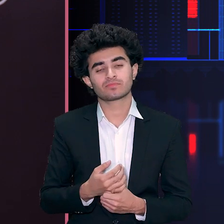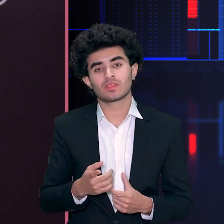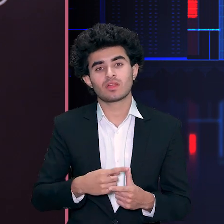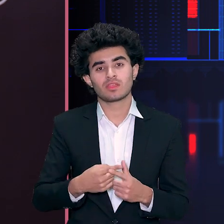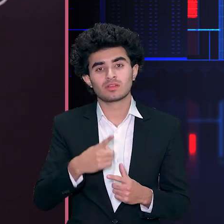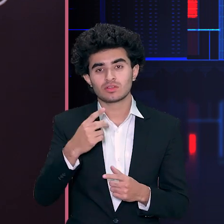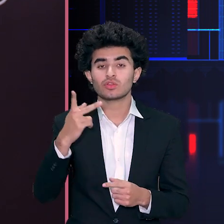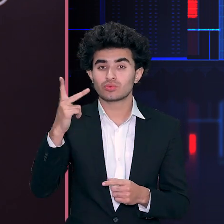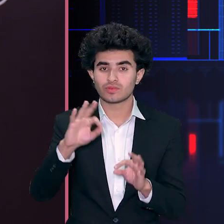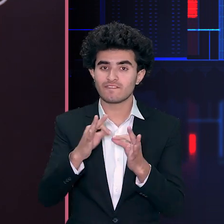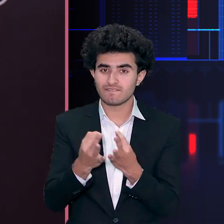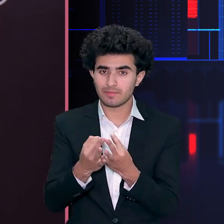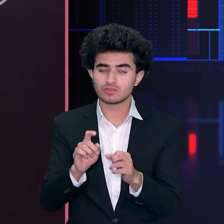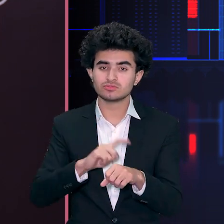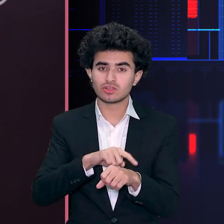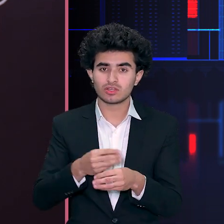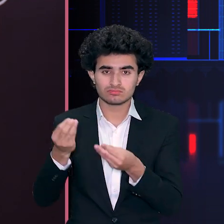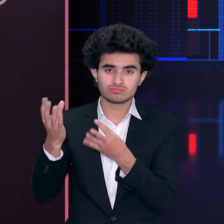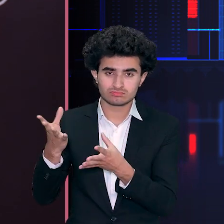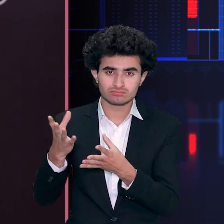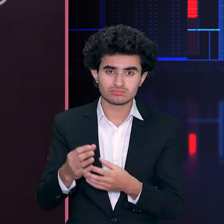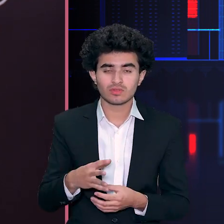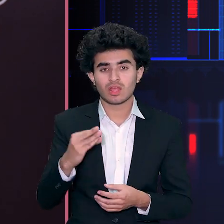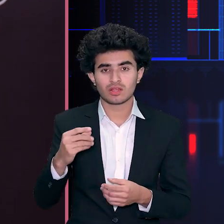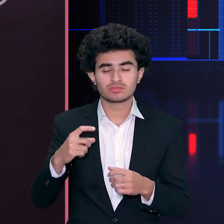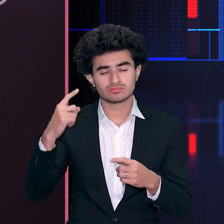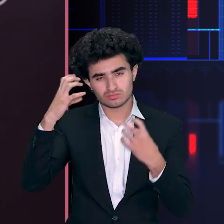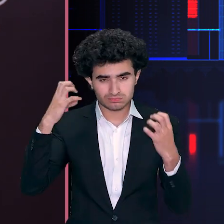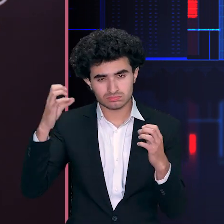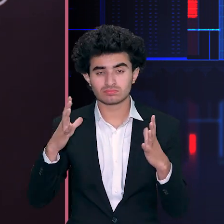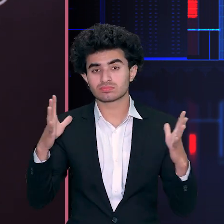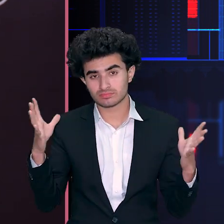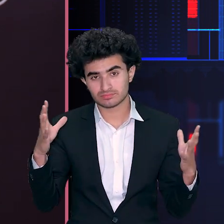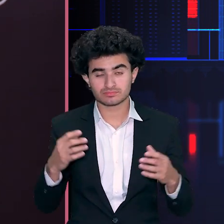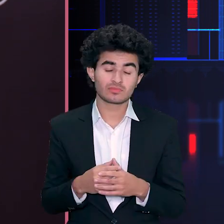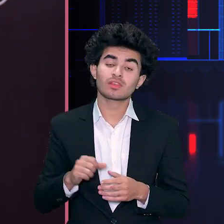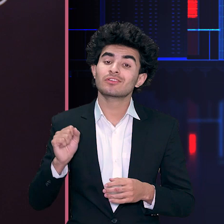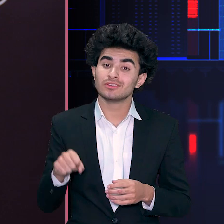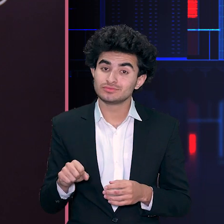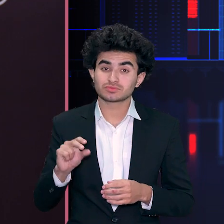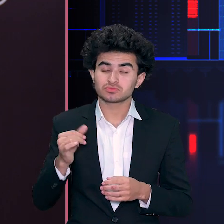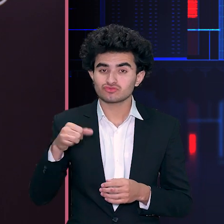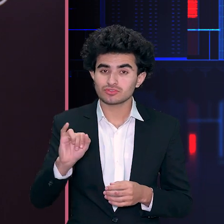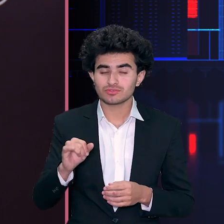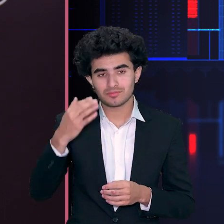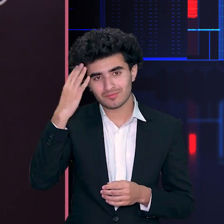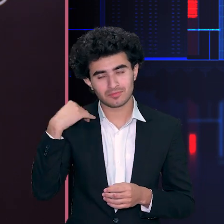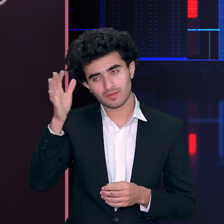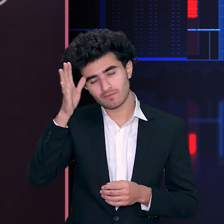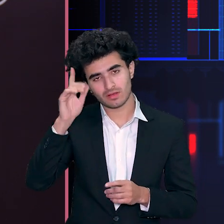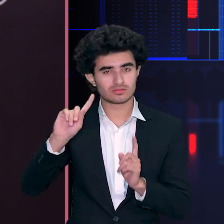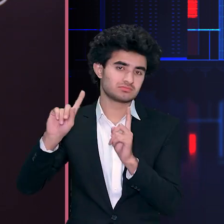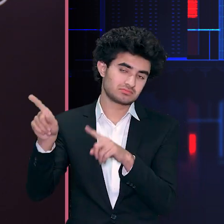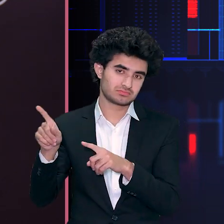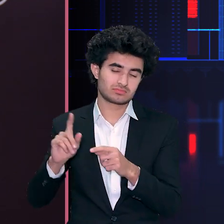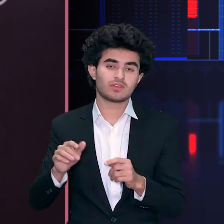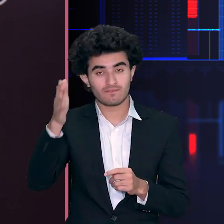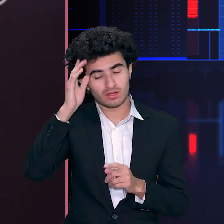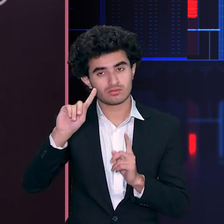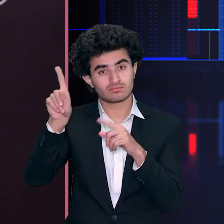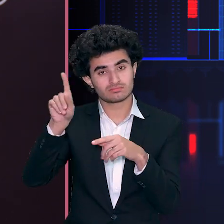کہ پھر سیکنڈ فیملی کو ٹائم دینا اور کافی ساری ڈسٹربینس. یہ نہیں تھا کہ صرف